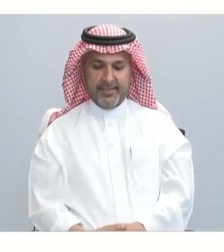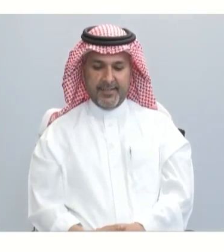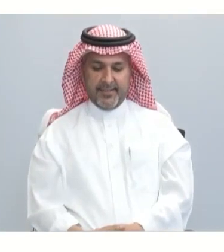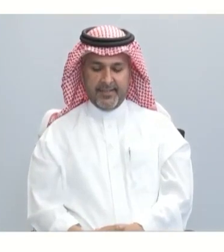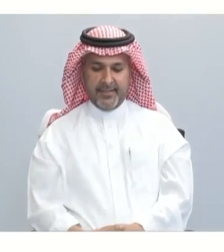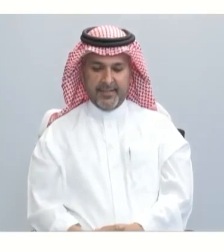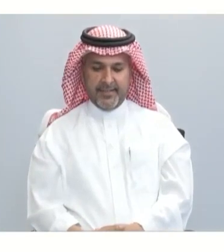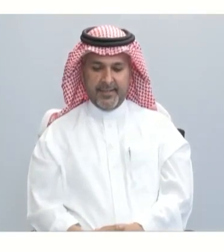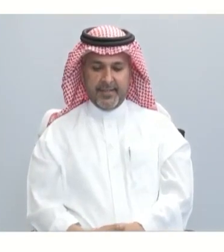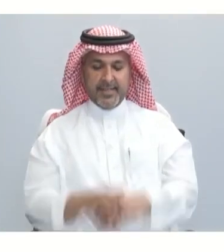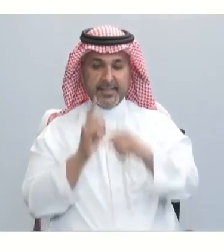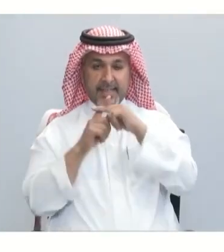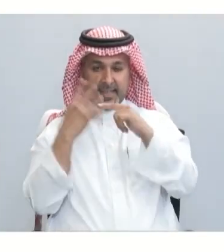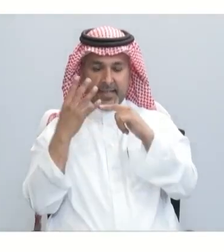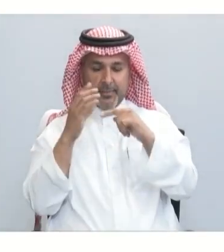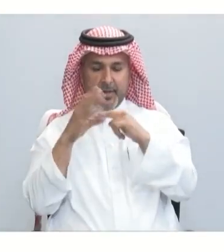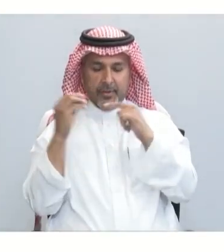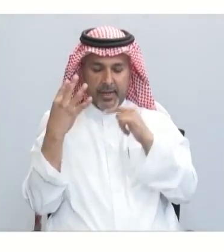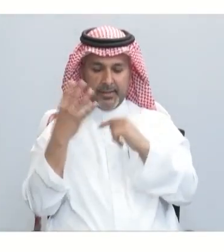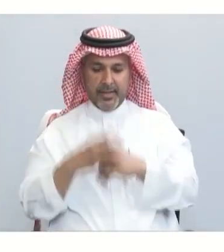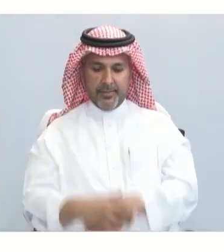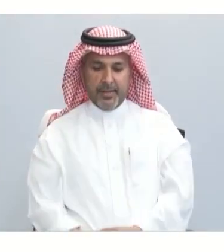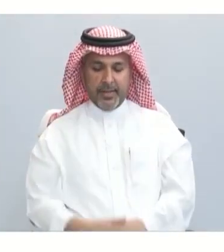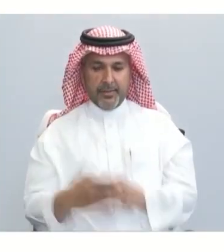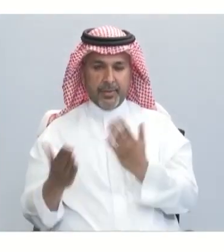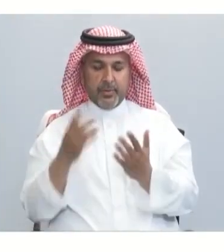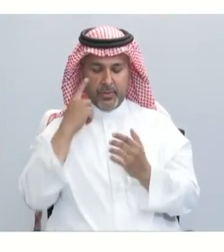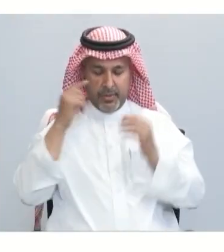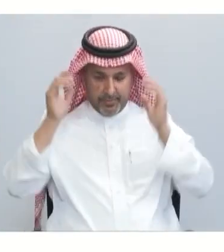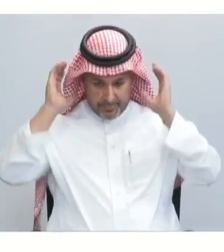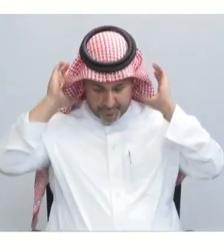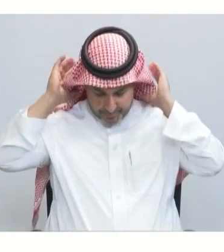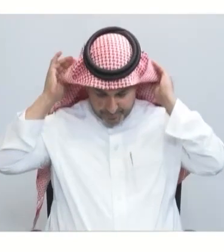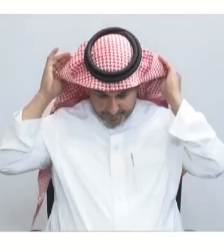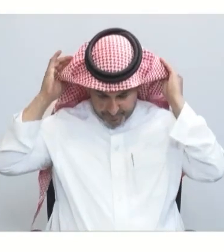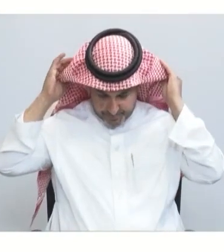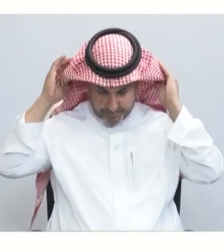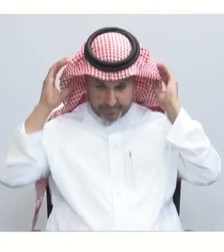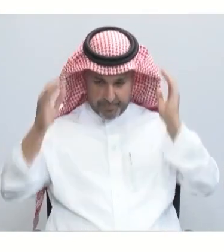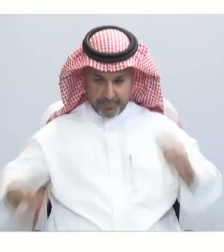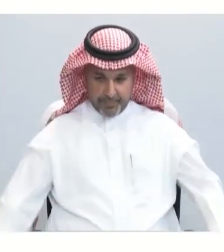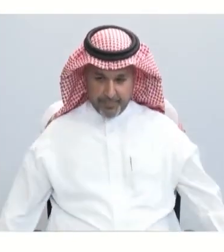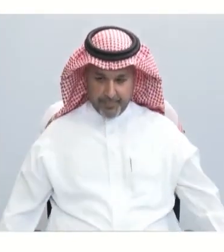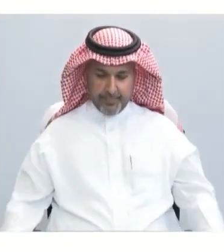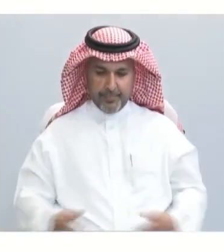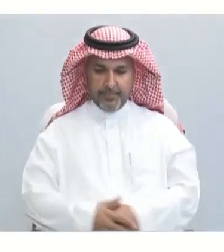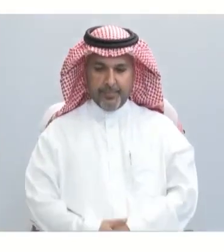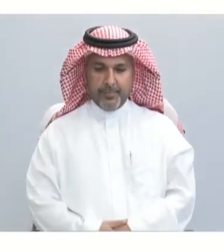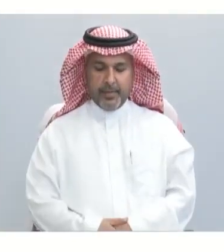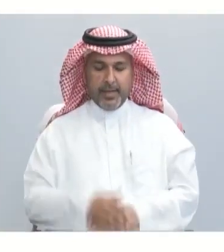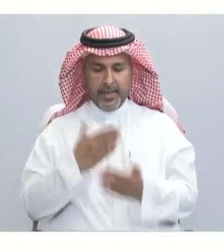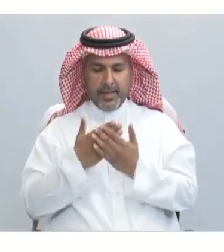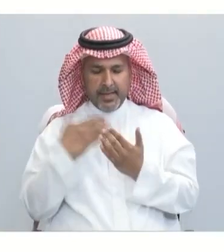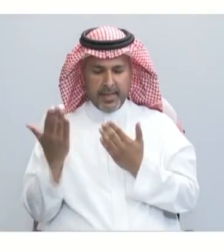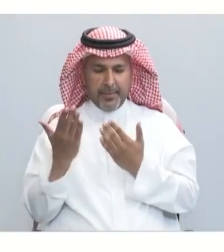زائد ار ولا ناقص ا يمين زي ما قلنا التحرك الافقي يمينا نطرح